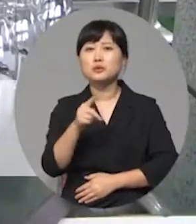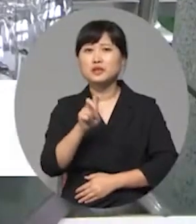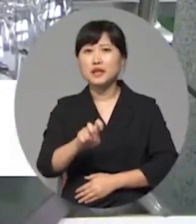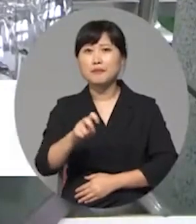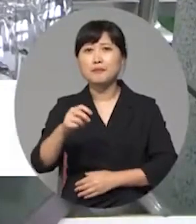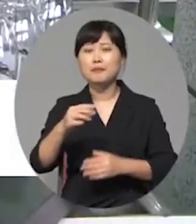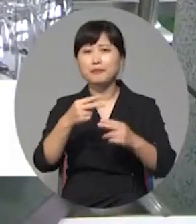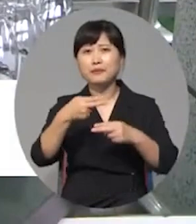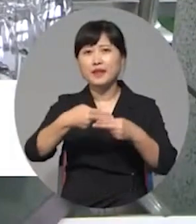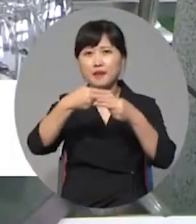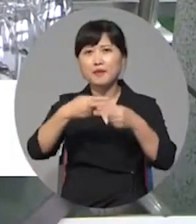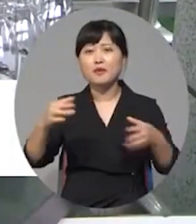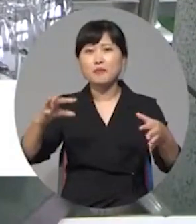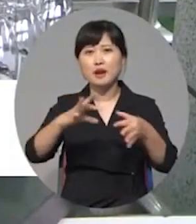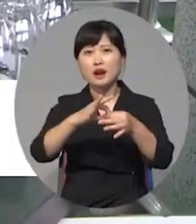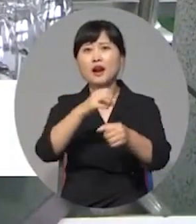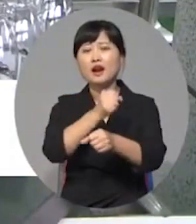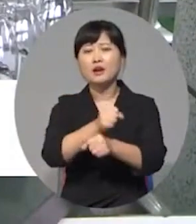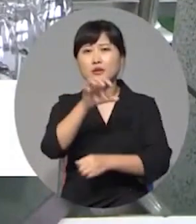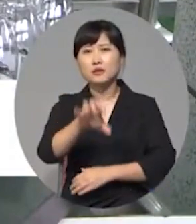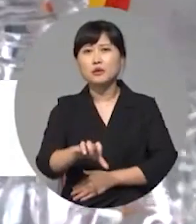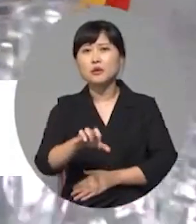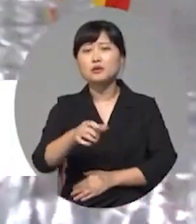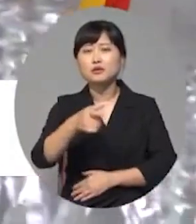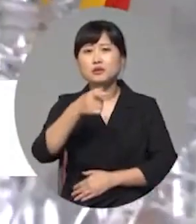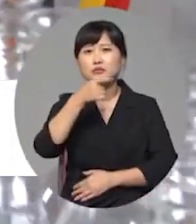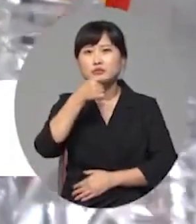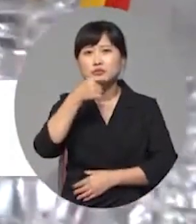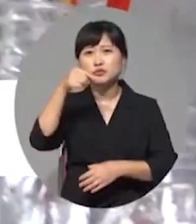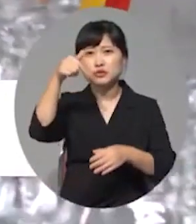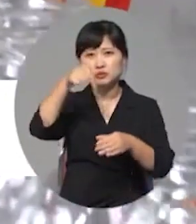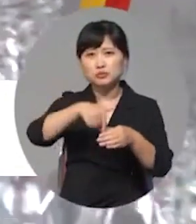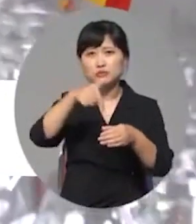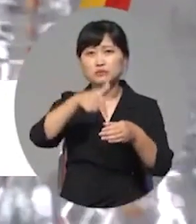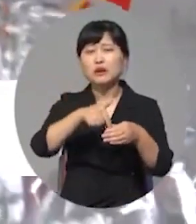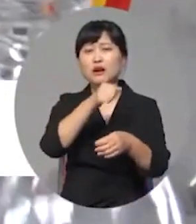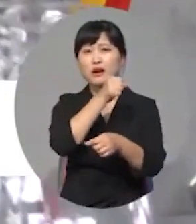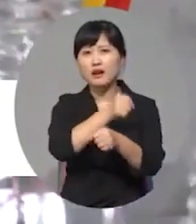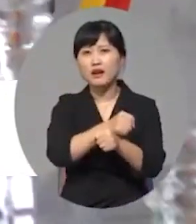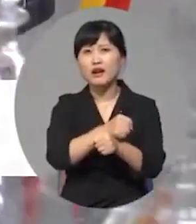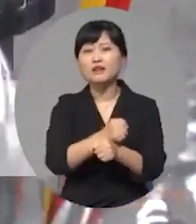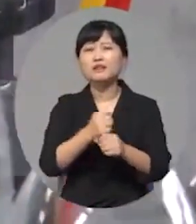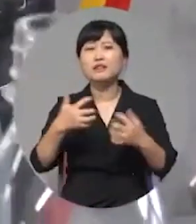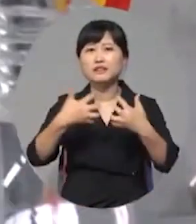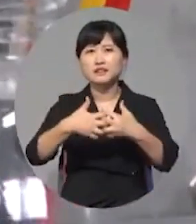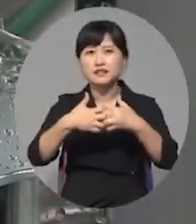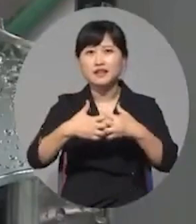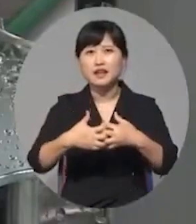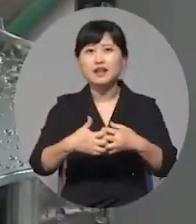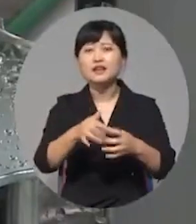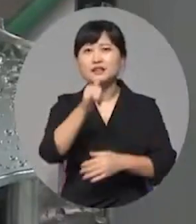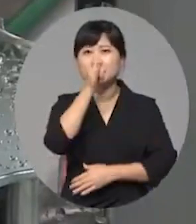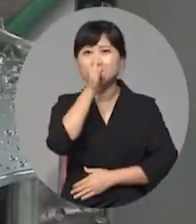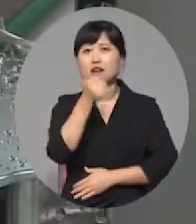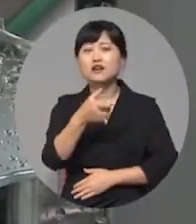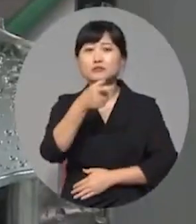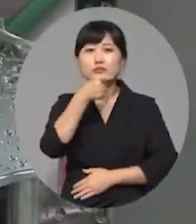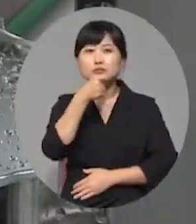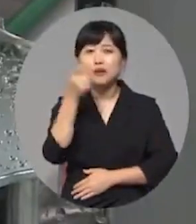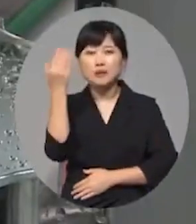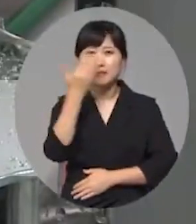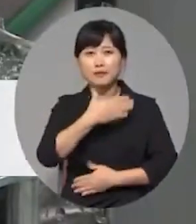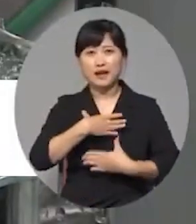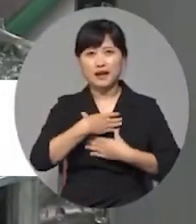상수도를 350ml 플라스틱 병에 자동으로 담을 수 있도록 장비가 구축돼 있습니다. 수돗물의